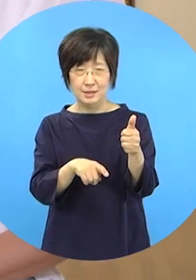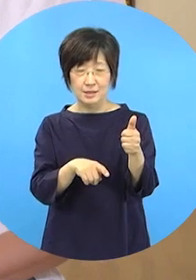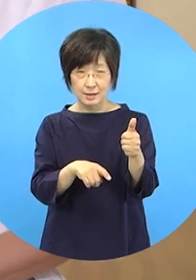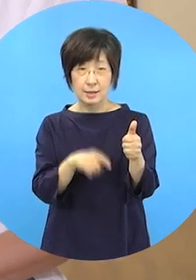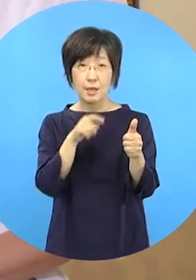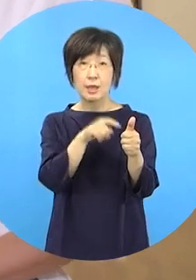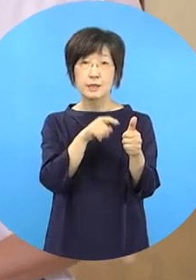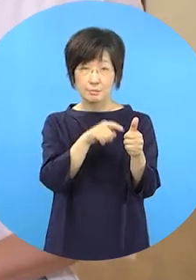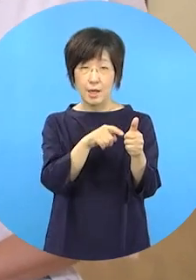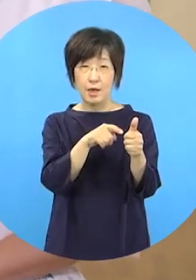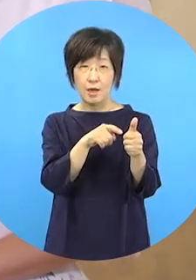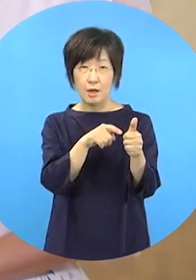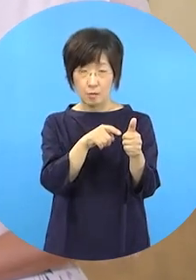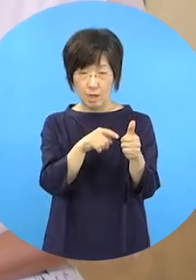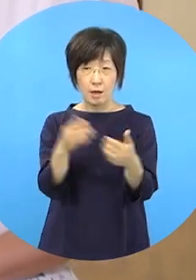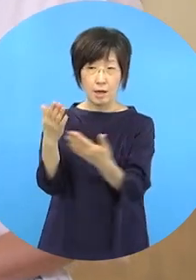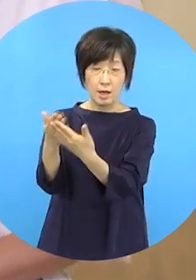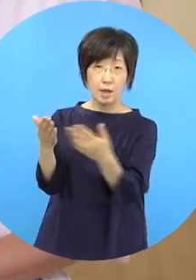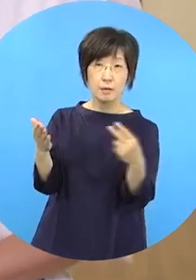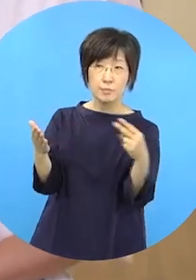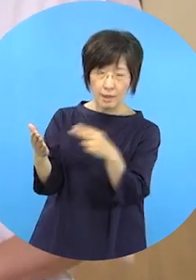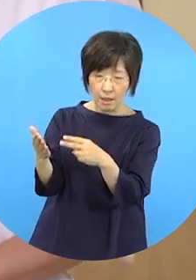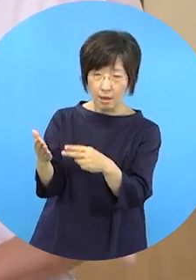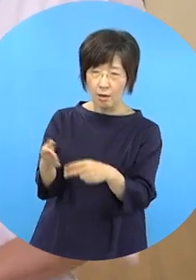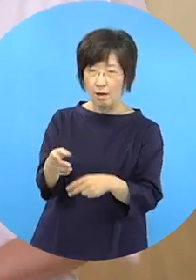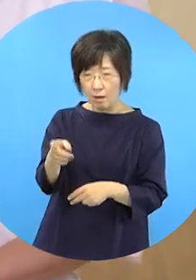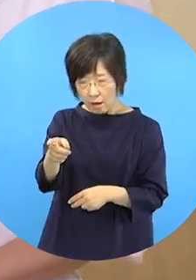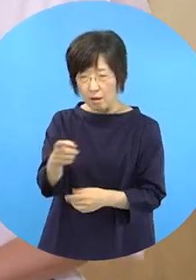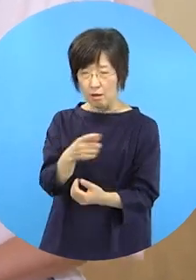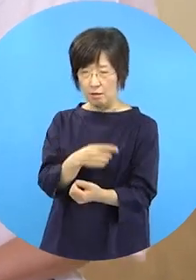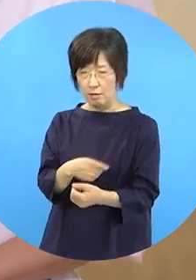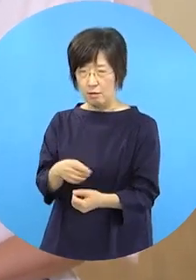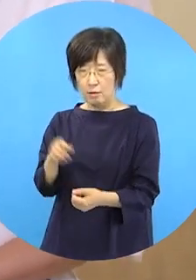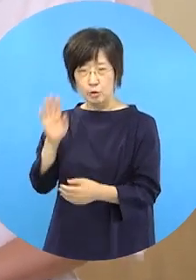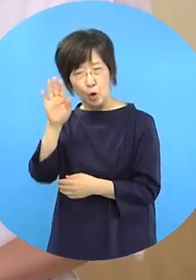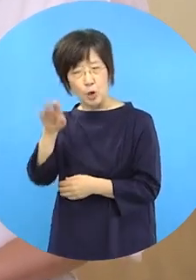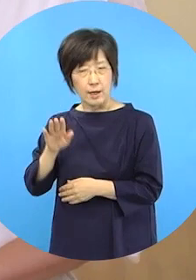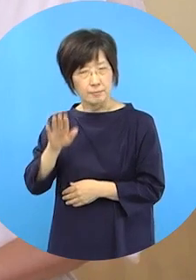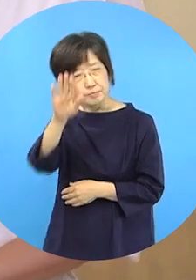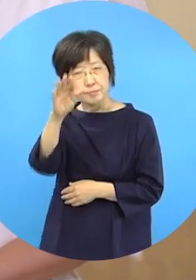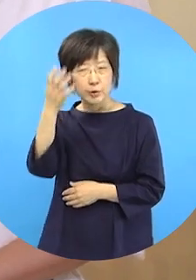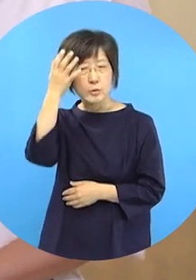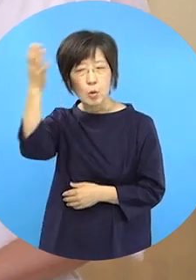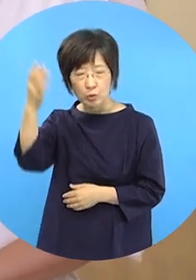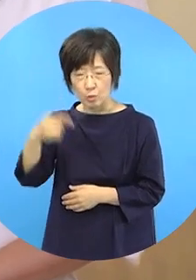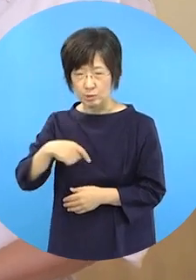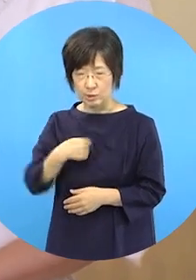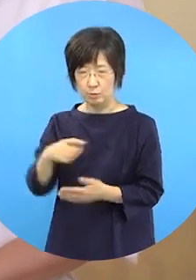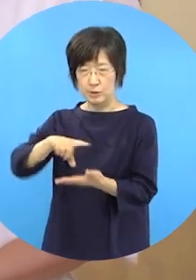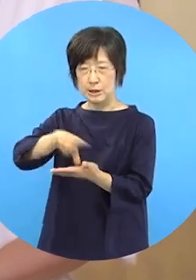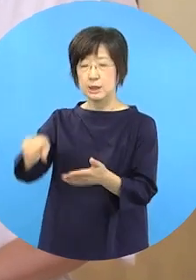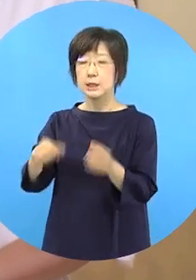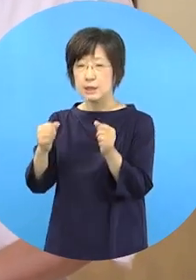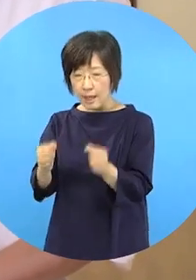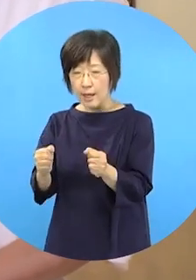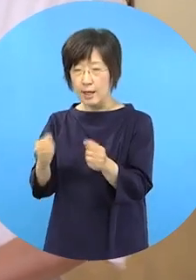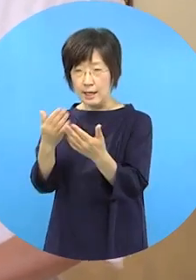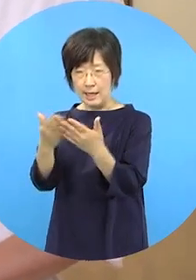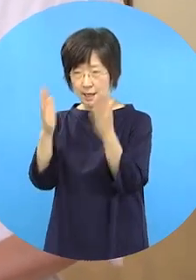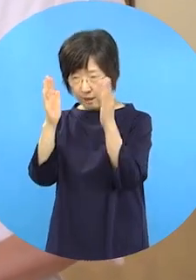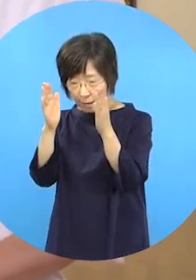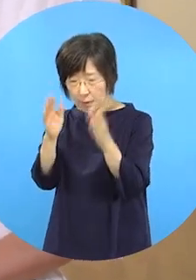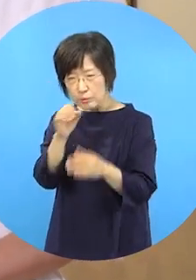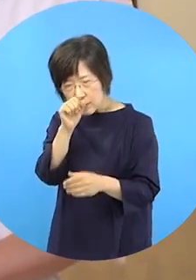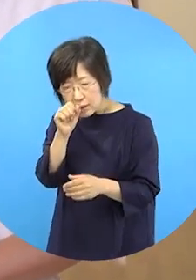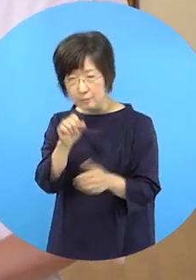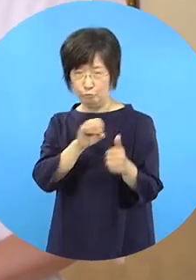島武夫はですね、木田金次郎の作品を見て、あ、君は力があるから地元で頑張って絵を描きなさいと、そういう励ましの言葉